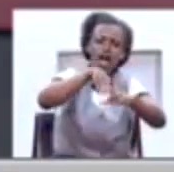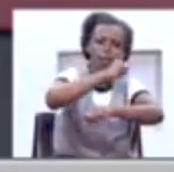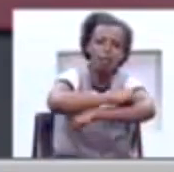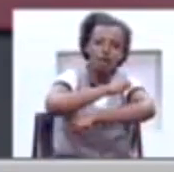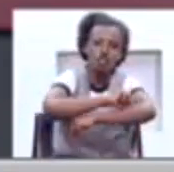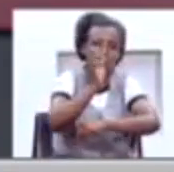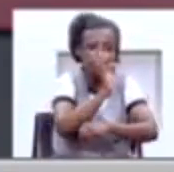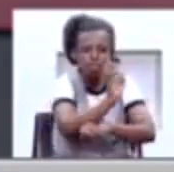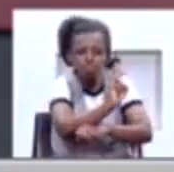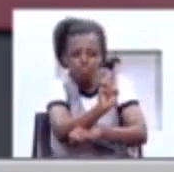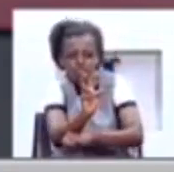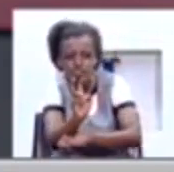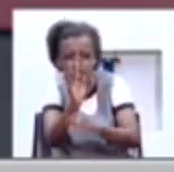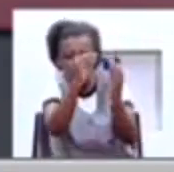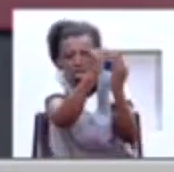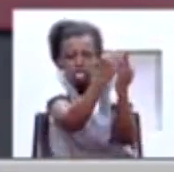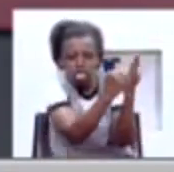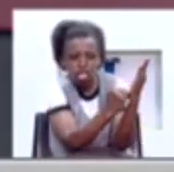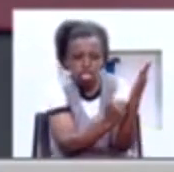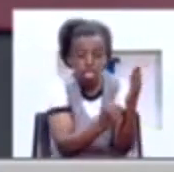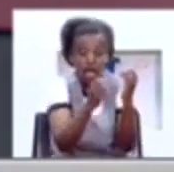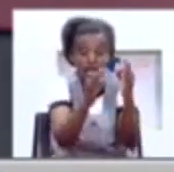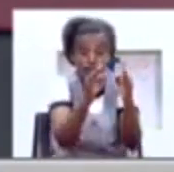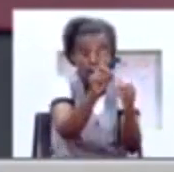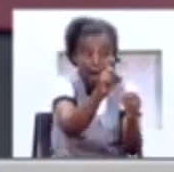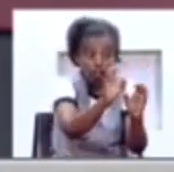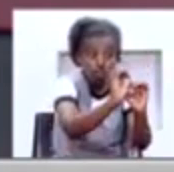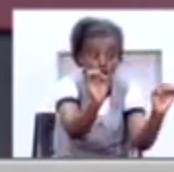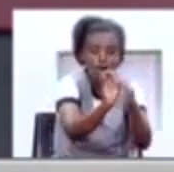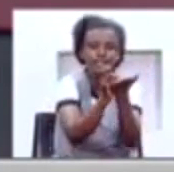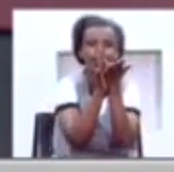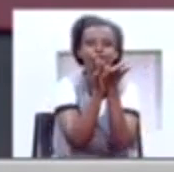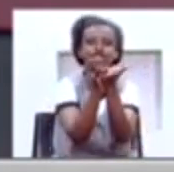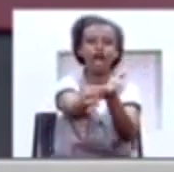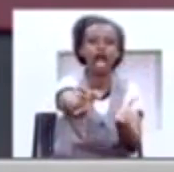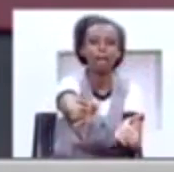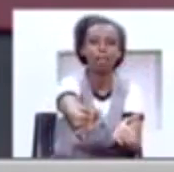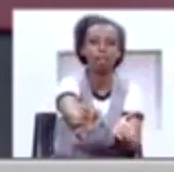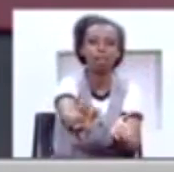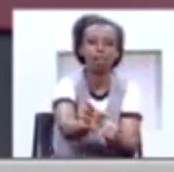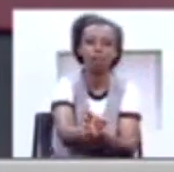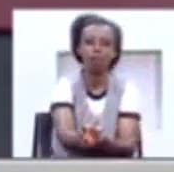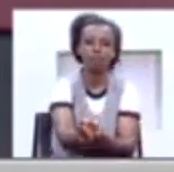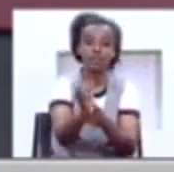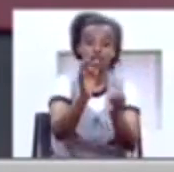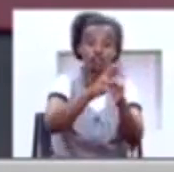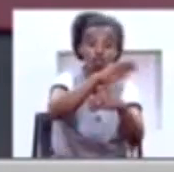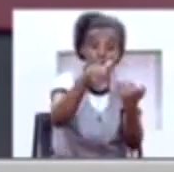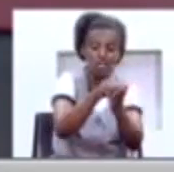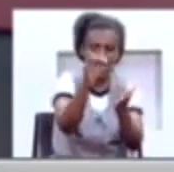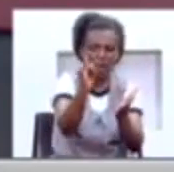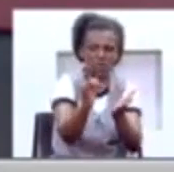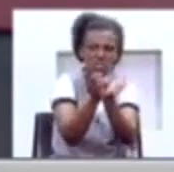ni murebe uru rutonde nabahaye abo musanga atari abahutukazi mubirukane hanyuma nimusanga bose ari abatutsikazi